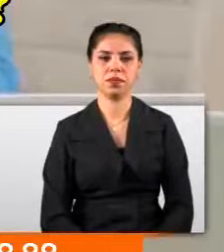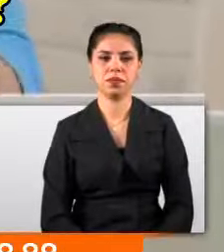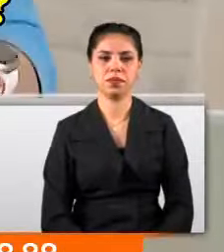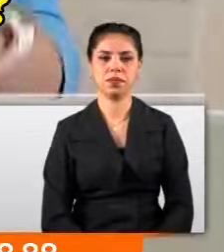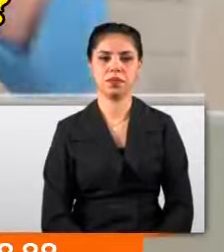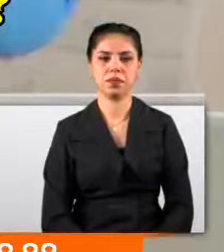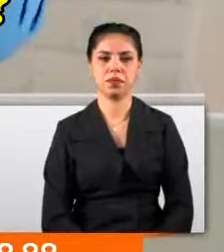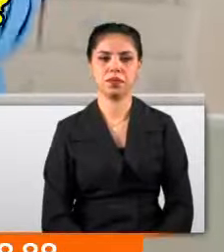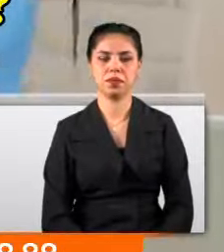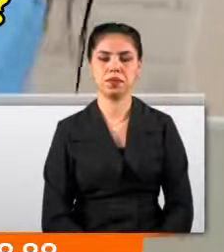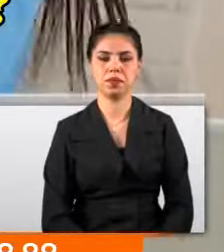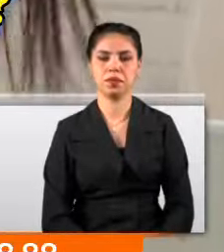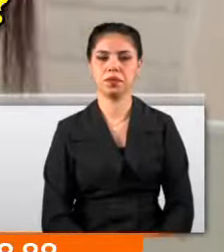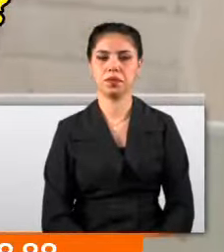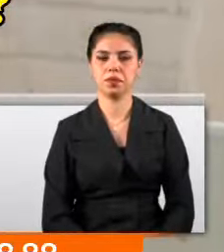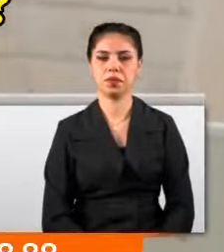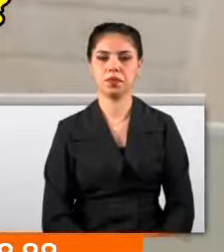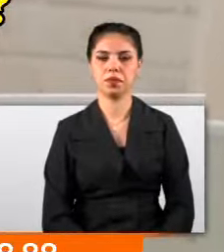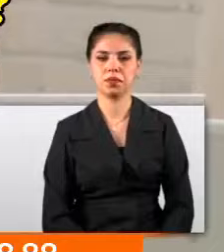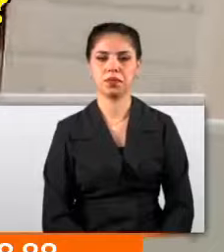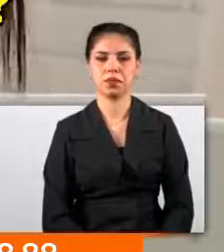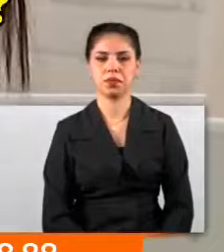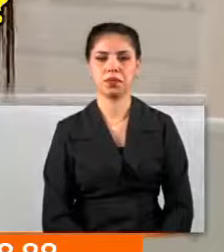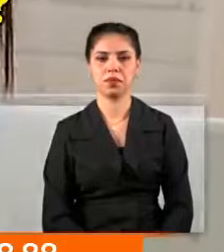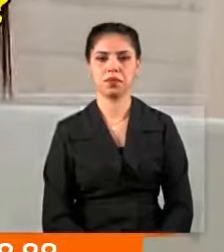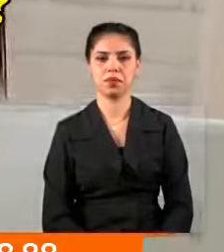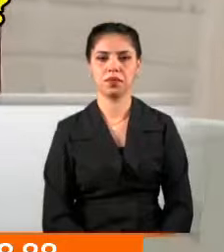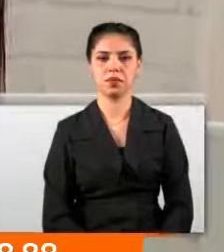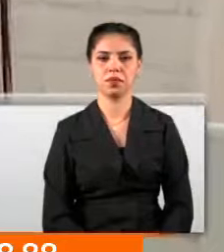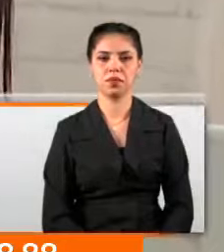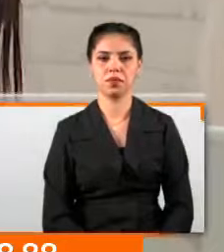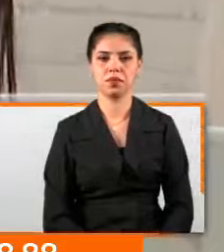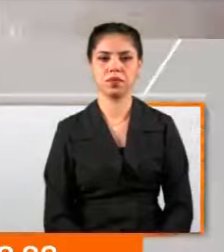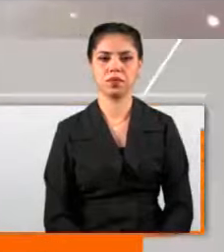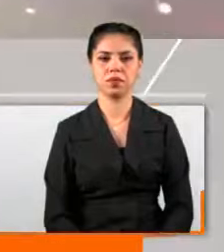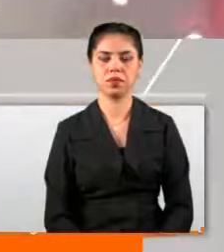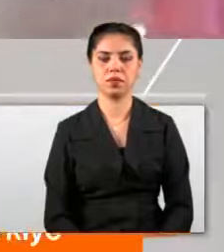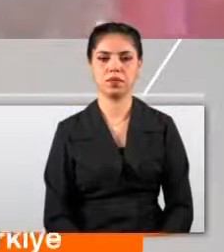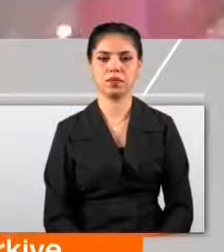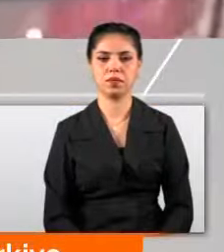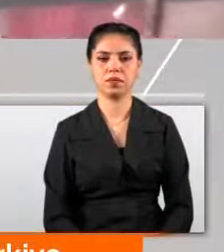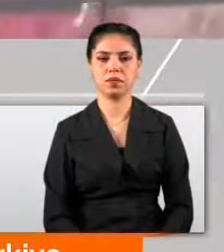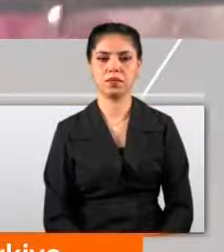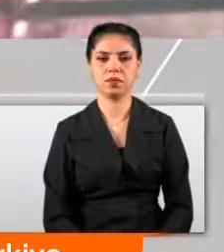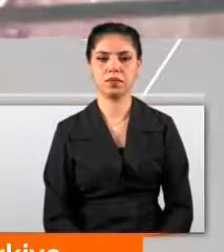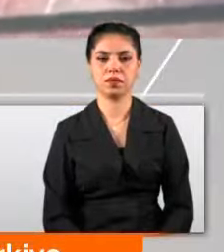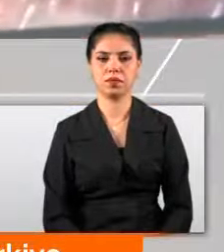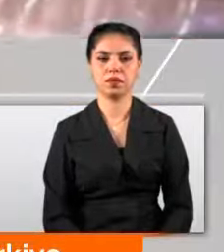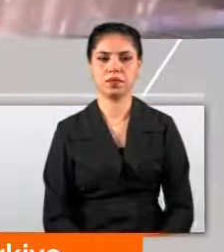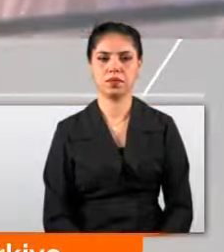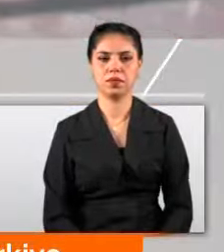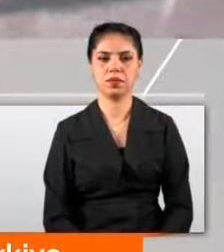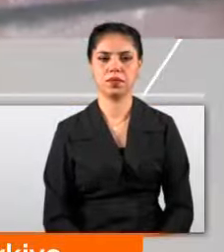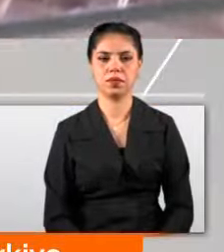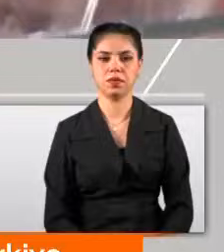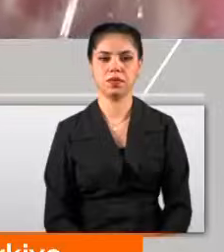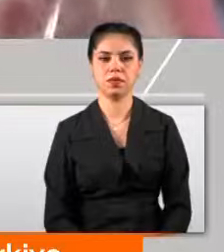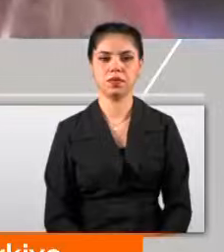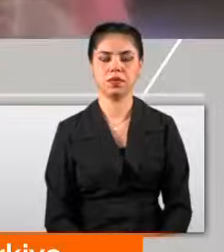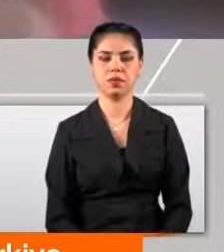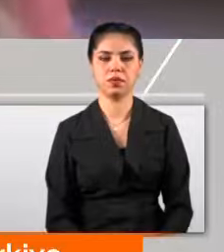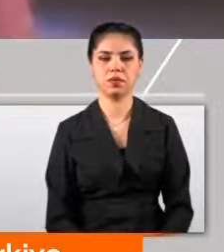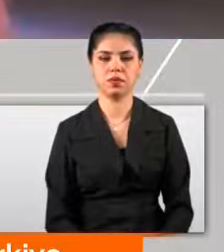1 Mart'ta gelmiştik. 1 Mart'tan bu yana ne kadar zam oldu beyaz ette? Yarı yarıya. 85 liralık işte burada gördüğümüz tavuk göğsü 170